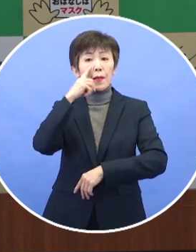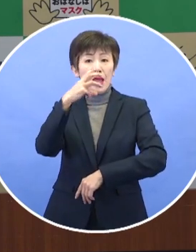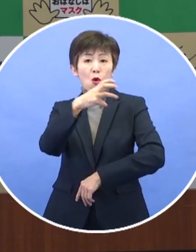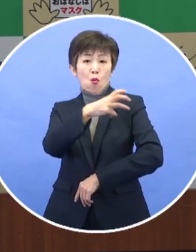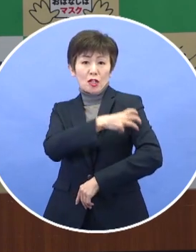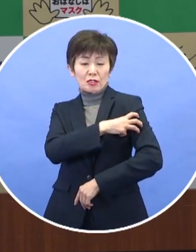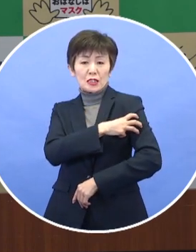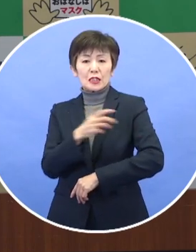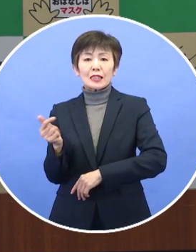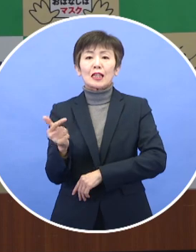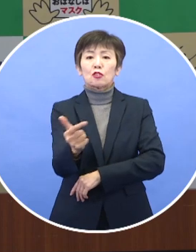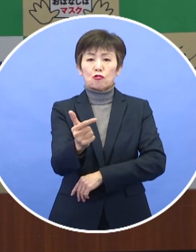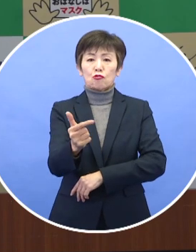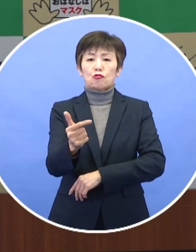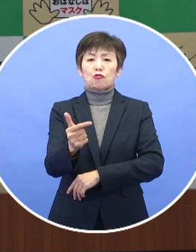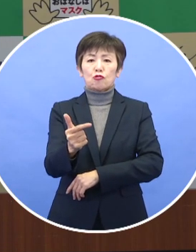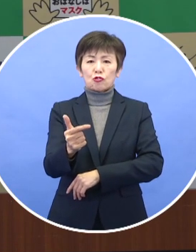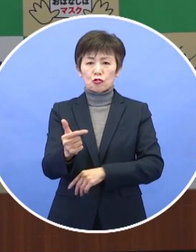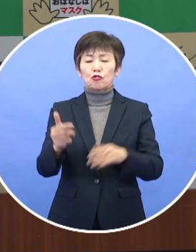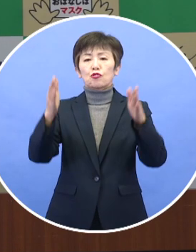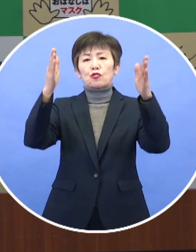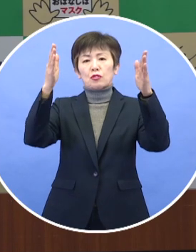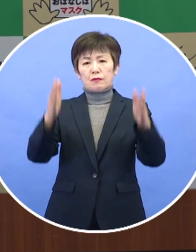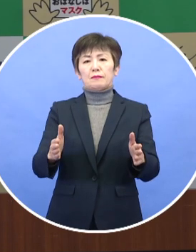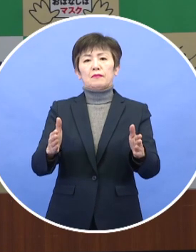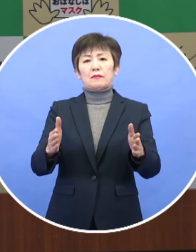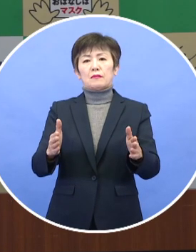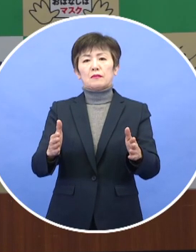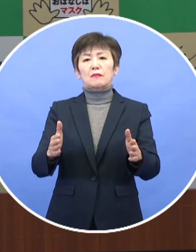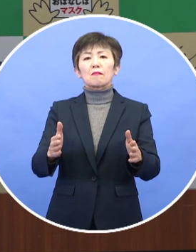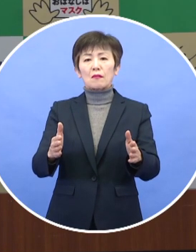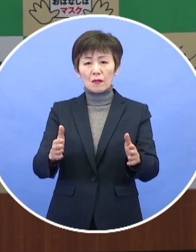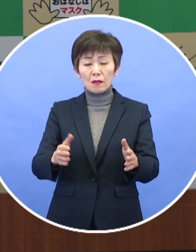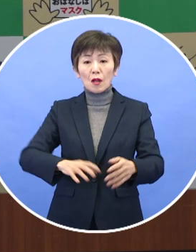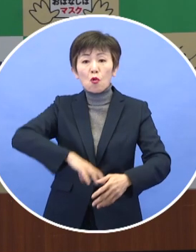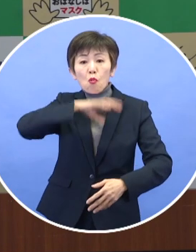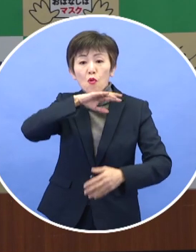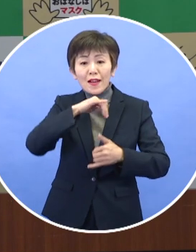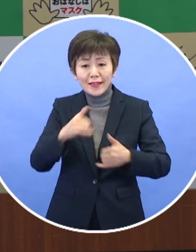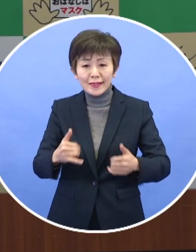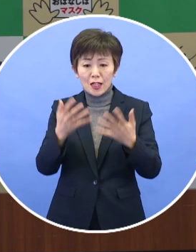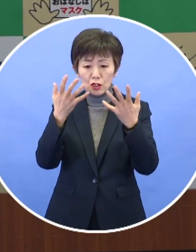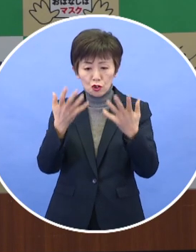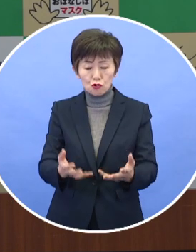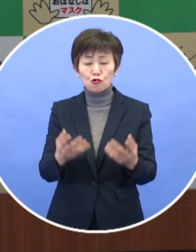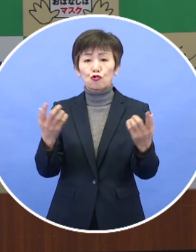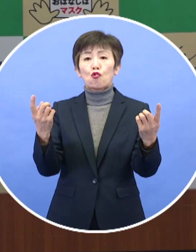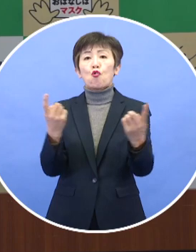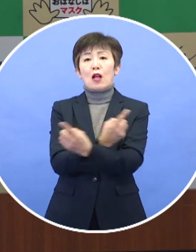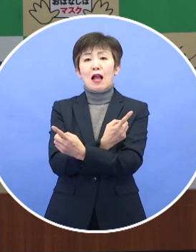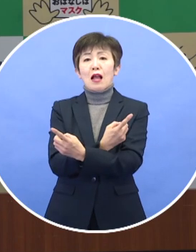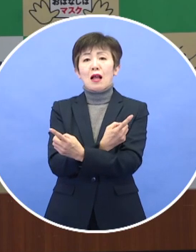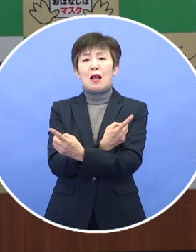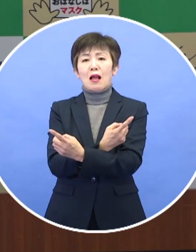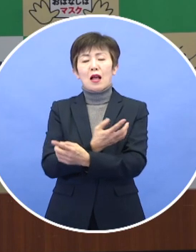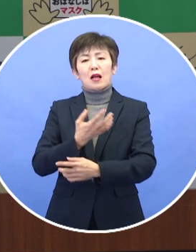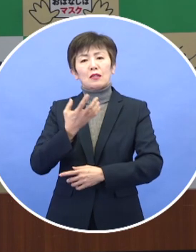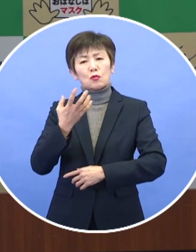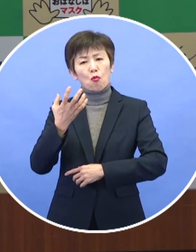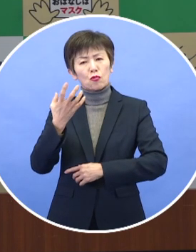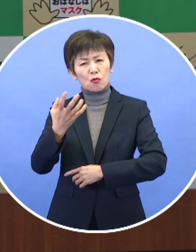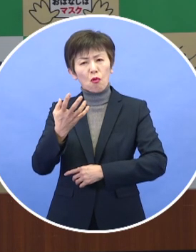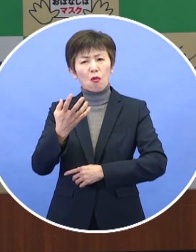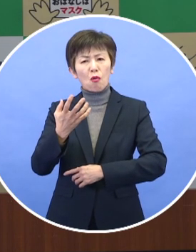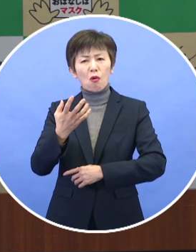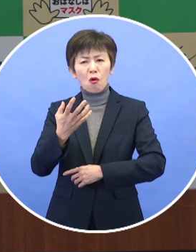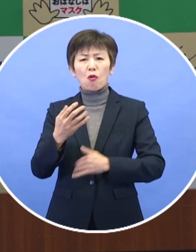間ということでございます。これでですね、高齢者や重症化リスクのある方はもうとにかく3月中早く打っ